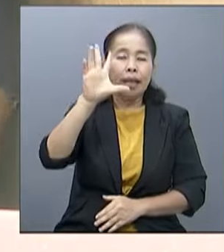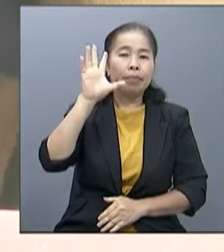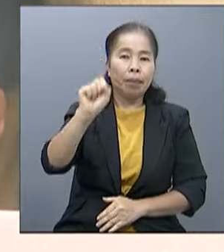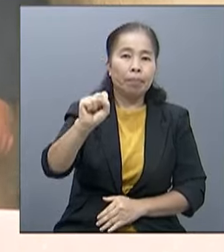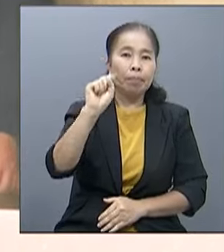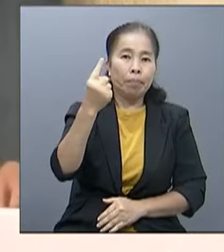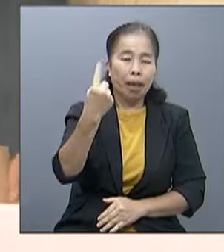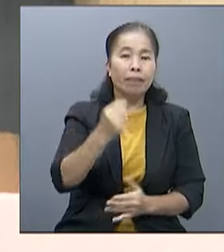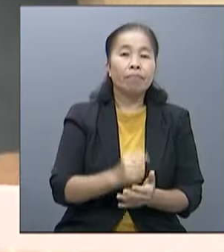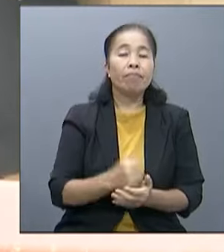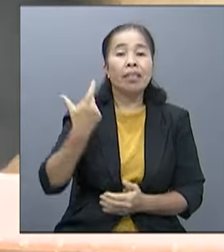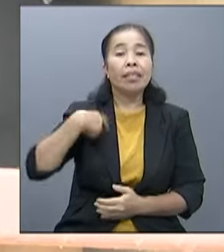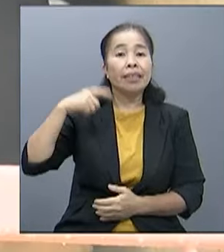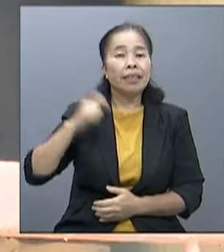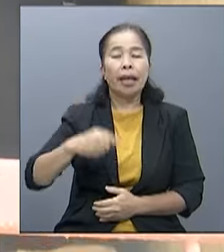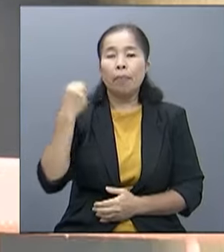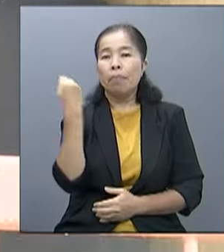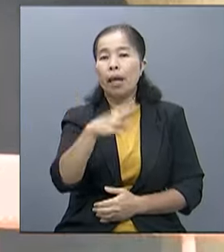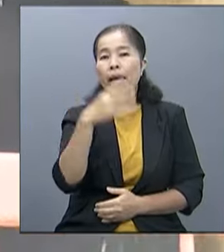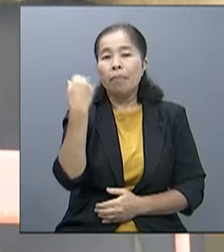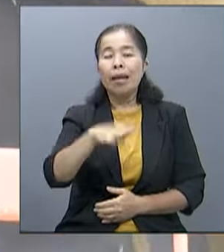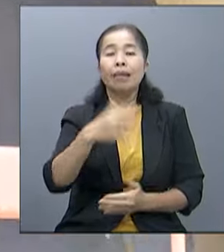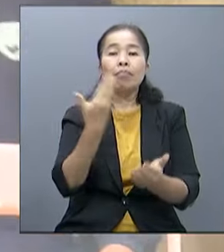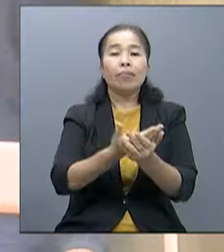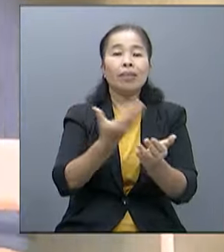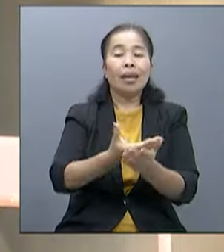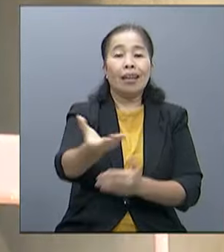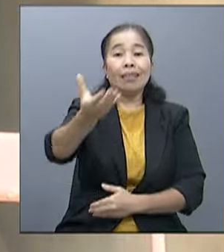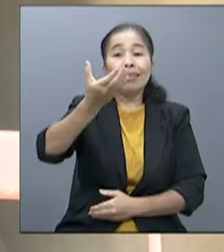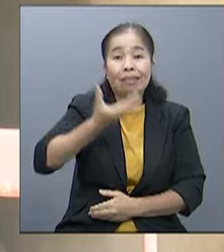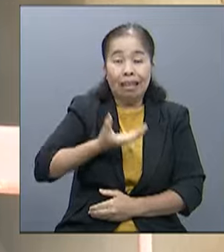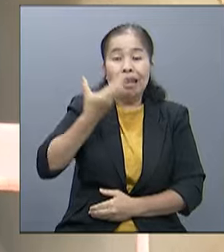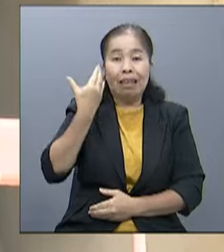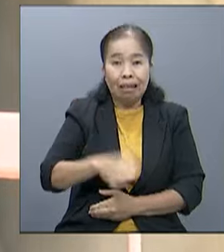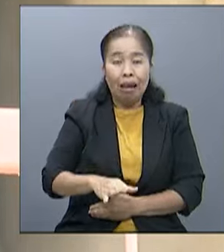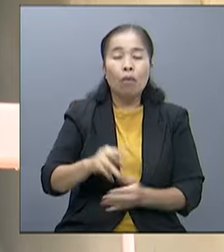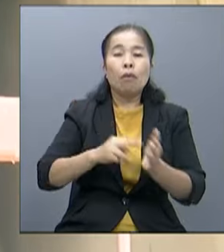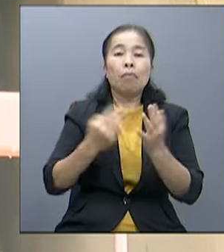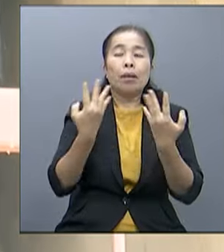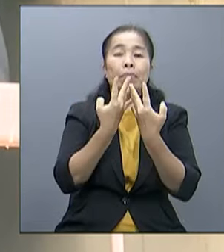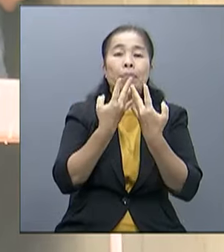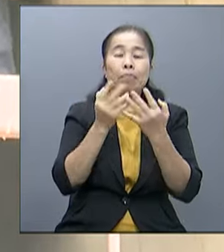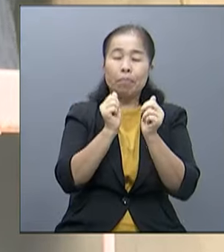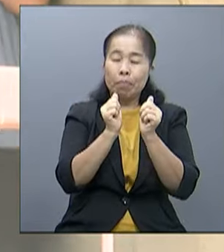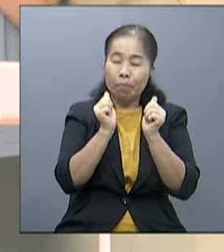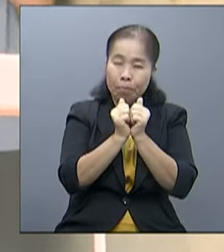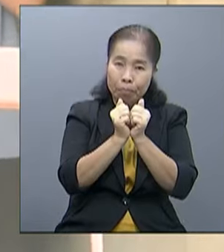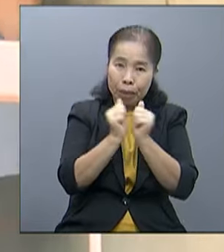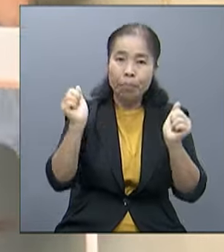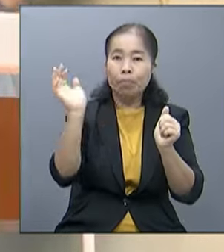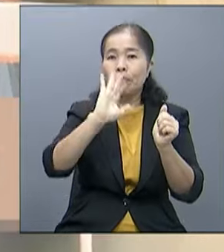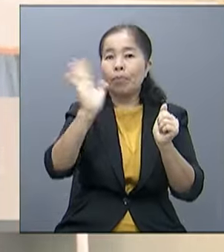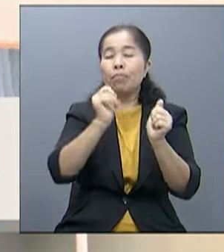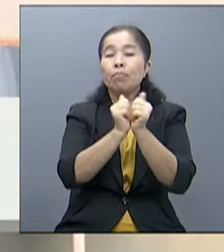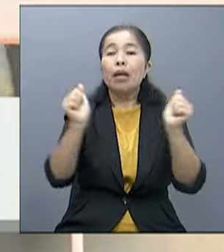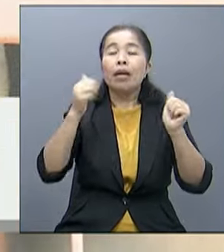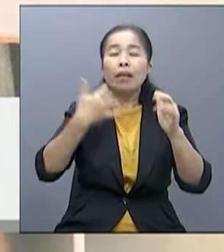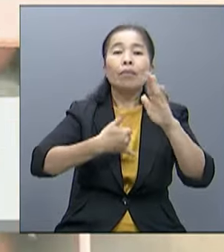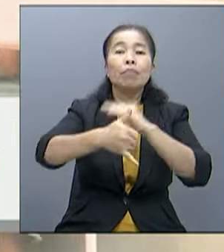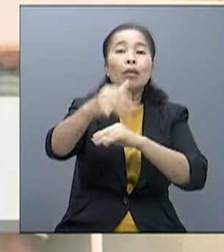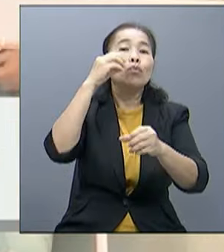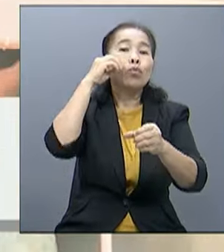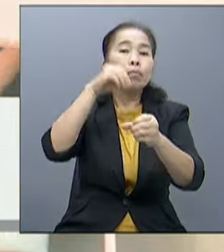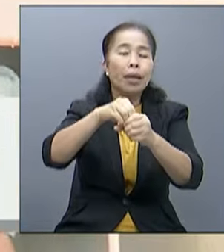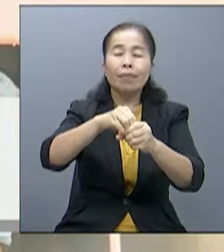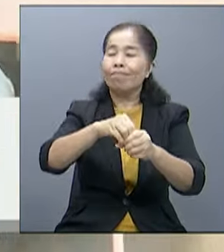ศาลไม่อนุญาตให้ประกันตัวกลุ่มผู้ต้องหาที่ร่วมกันก่อเหตุอุ้มชาวจีนไปรีดเงิน 2ล้าน 500,000บาทก่อนที่จะ